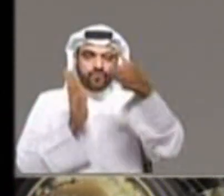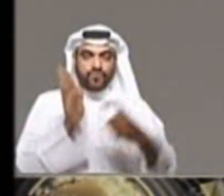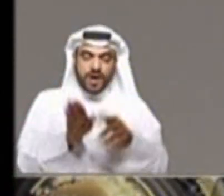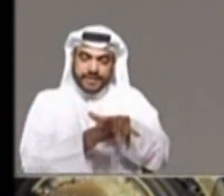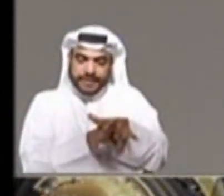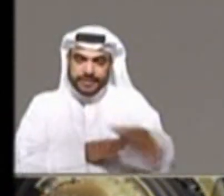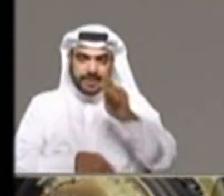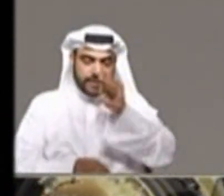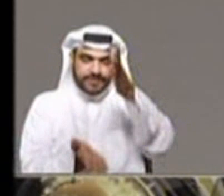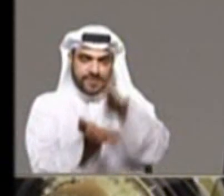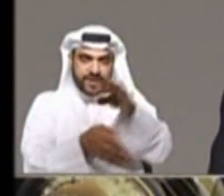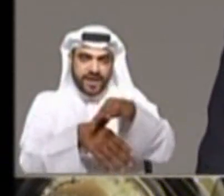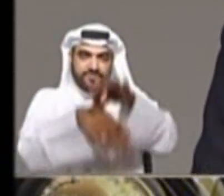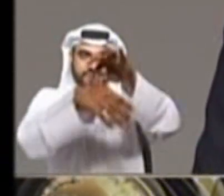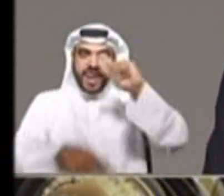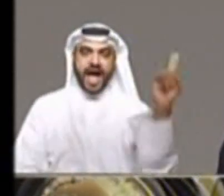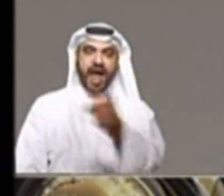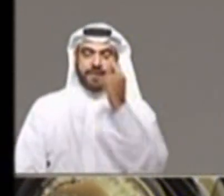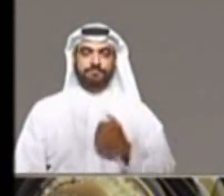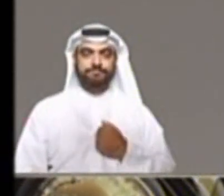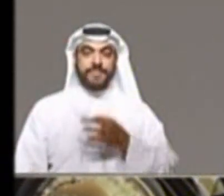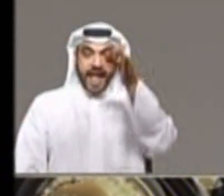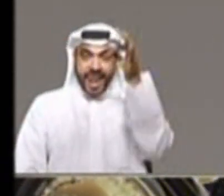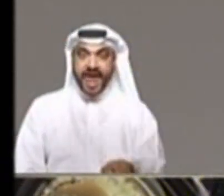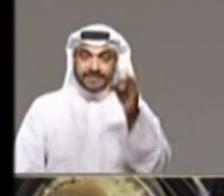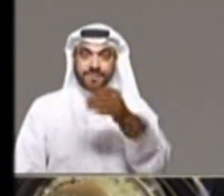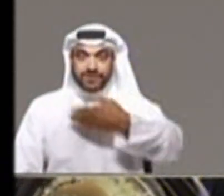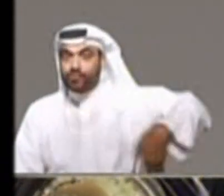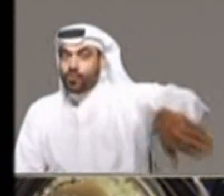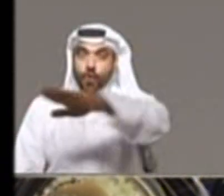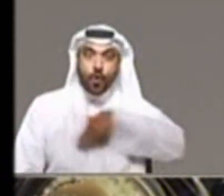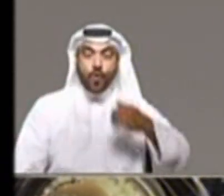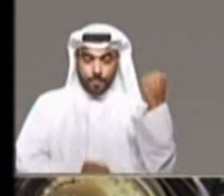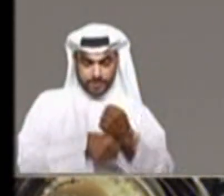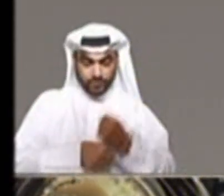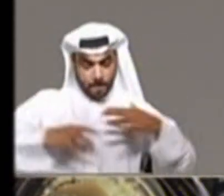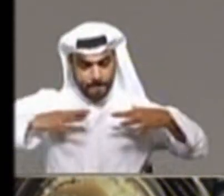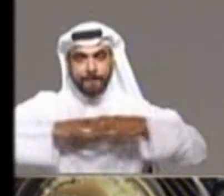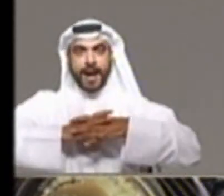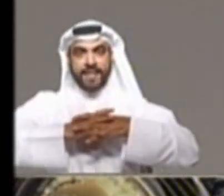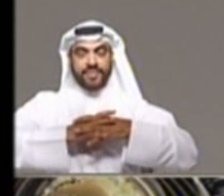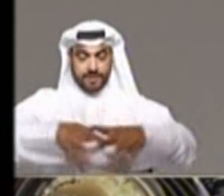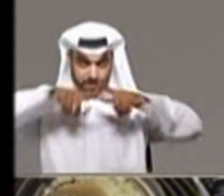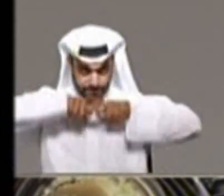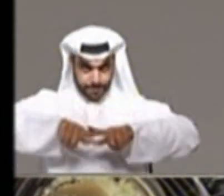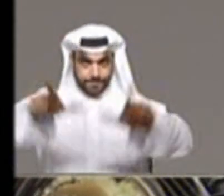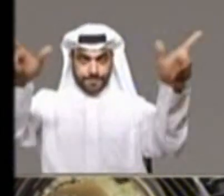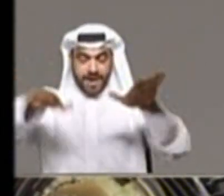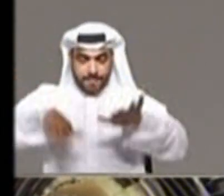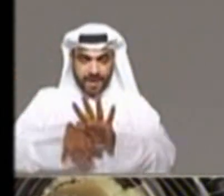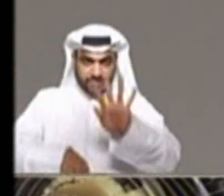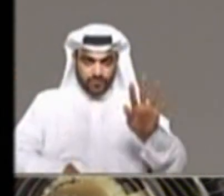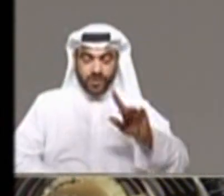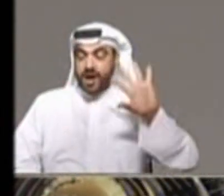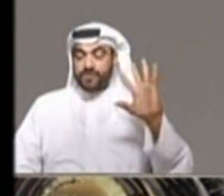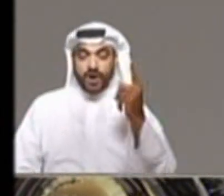منتهكي حقوق الإنسان في العالم. علينا أن نفعل من أدوات ردعنا وخطاب رفضنا كبرلمانيين، لأن